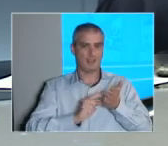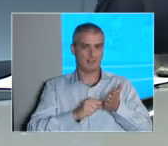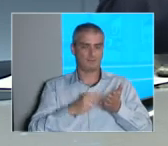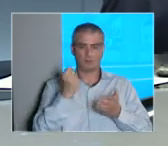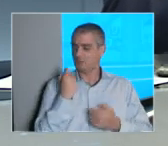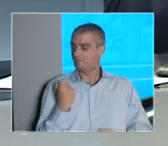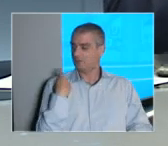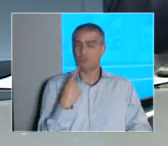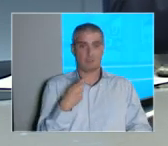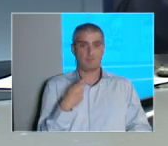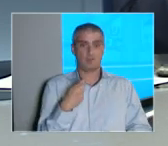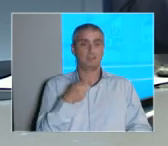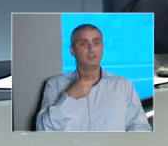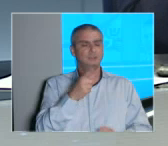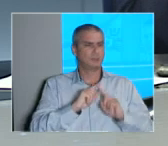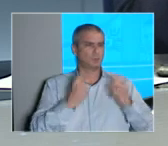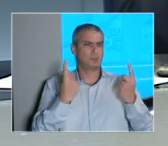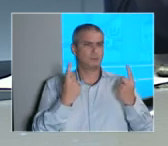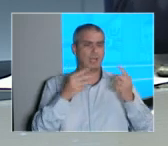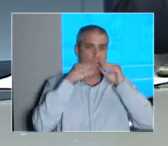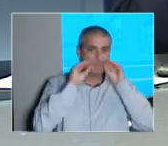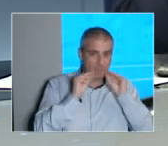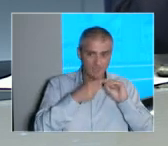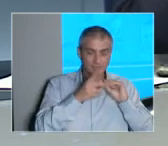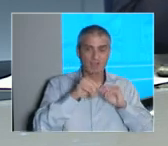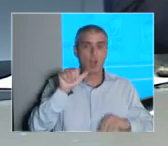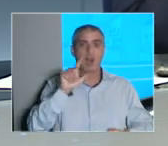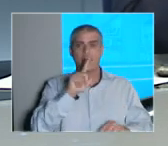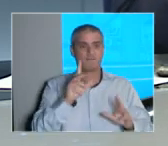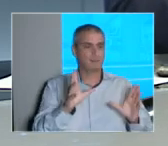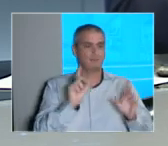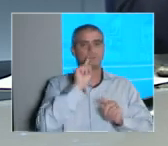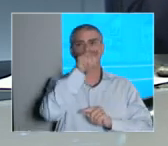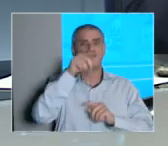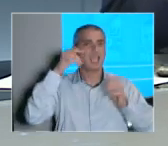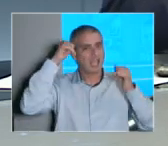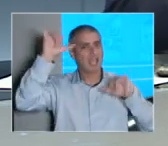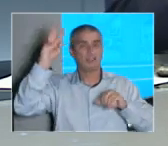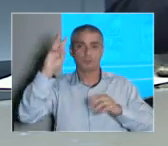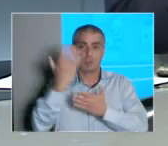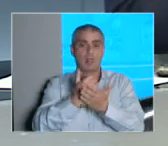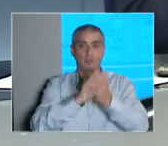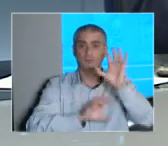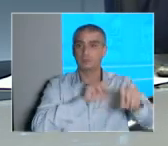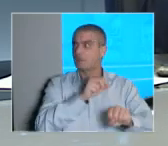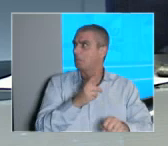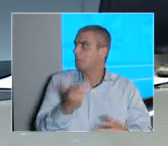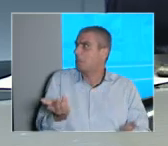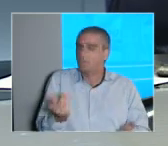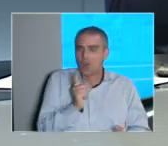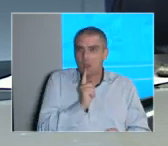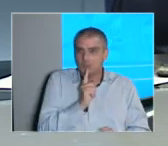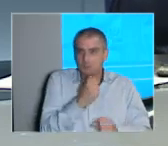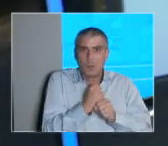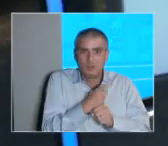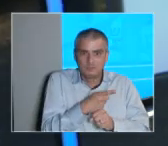השבוע, השבוע שעבר, על זה שזה הזוי שפרץ ואורלי לוי רצים לקרני שומרון, כן. לקושש מתנחלים. קרני שומרון. אז לא מספיק